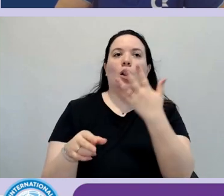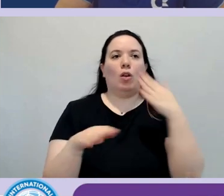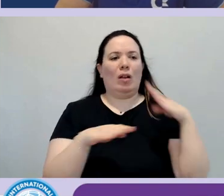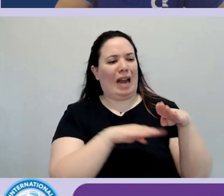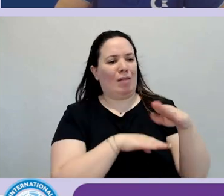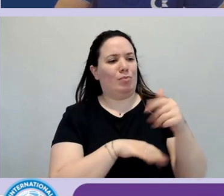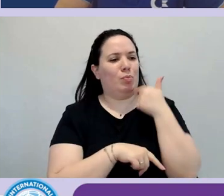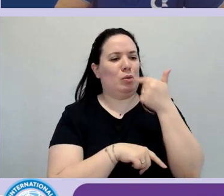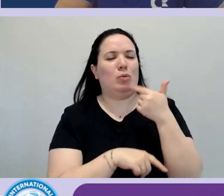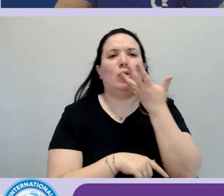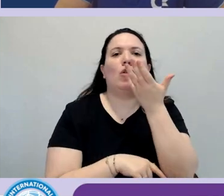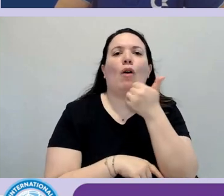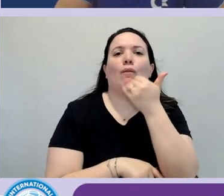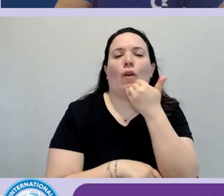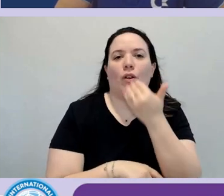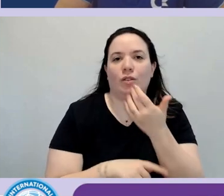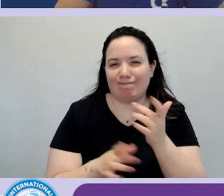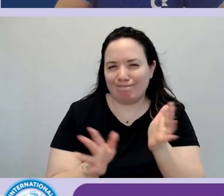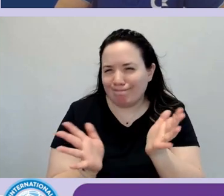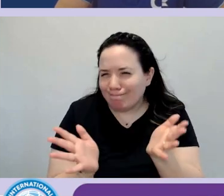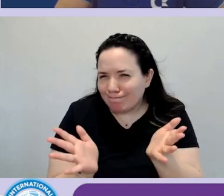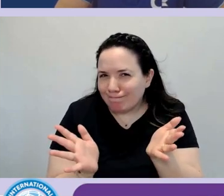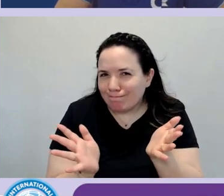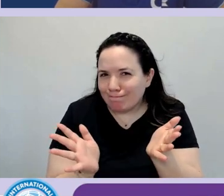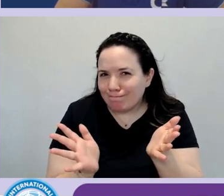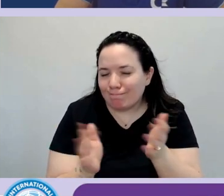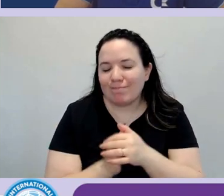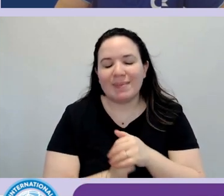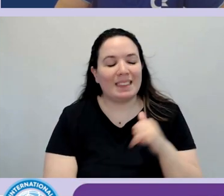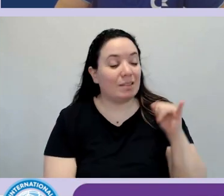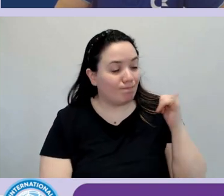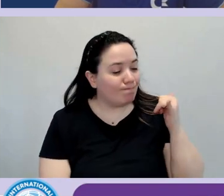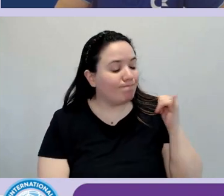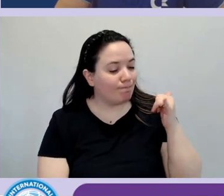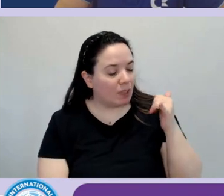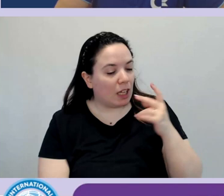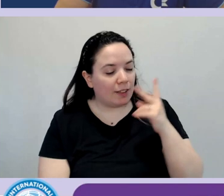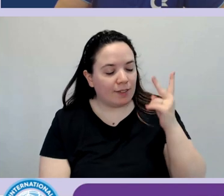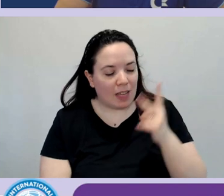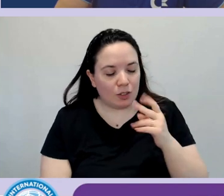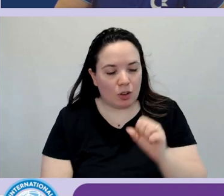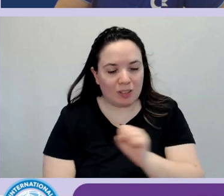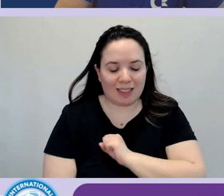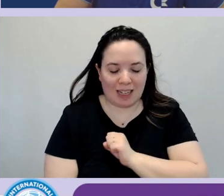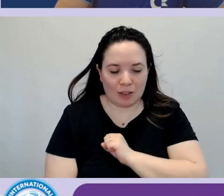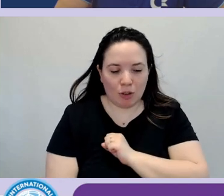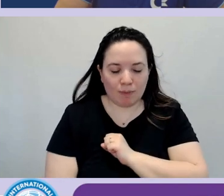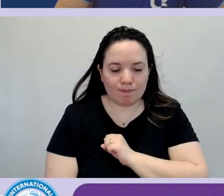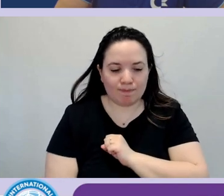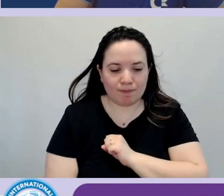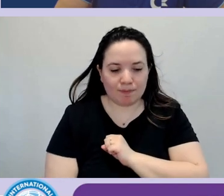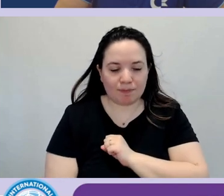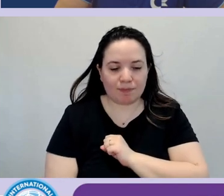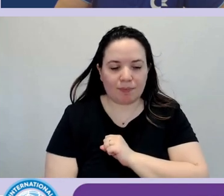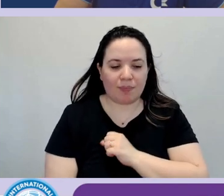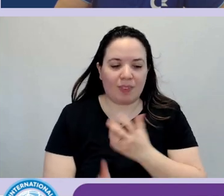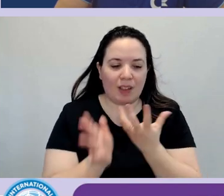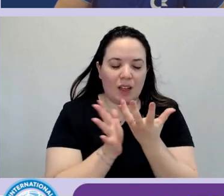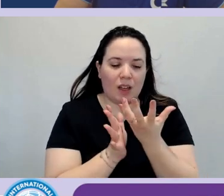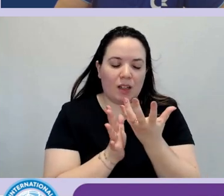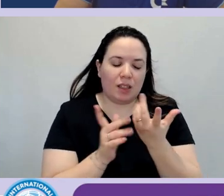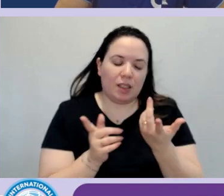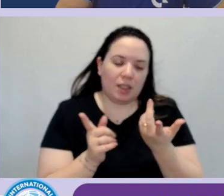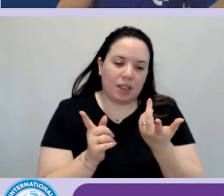capito Sì io credo che davvero Cioè credo che certi concetti Perché certi